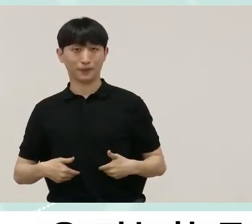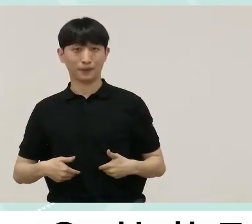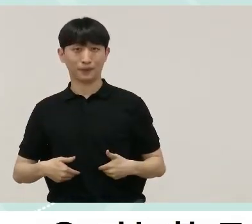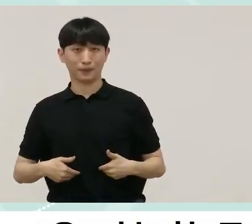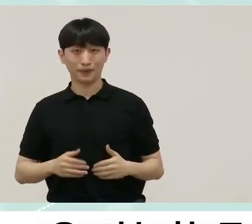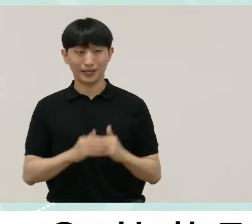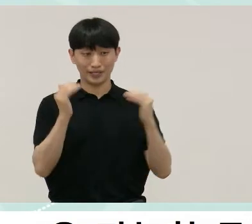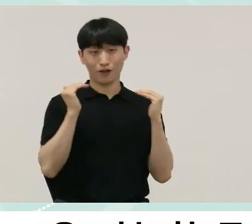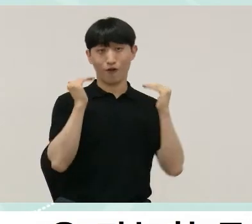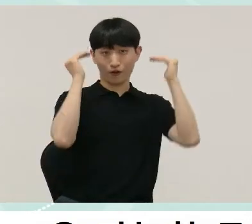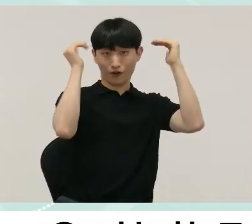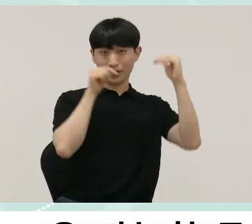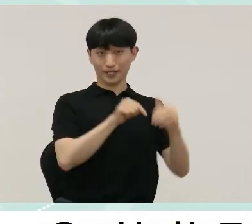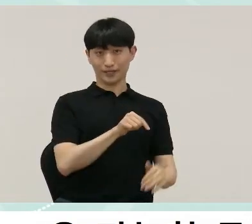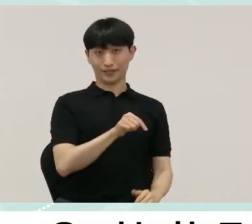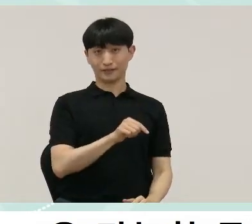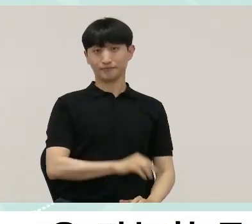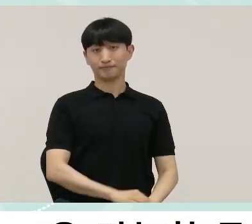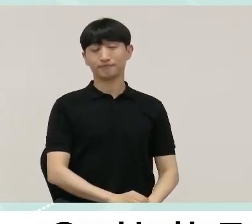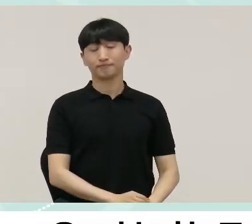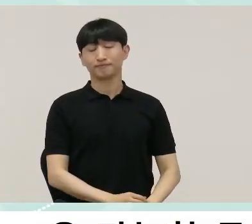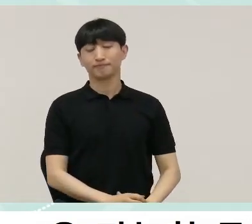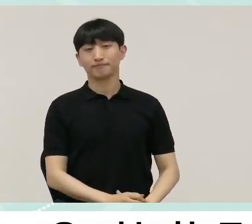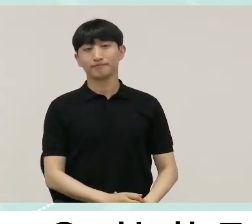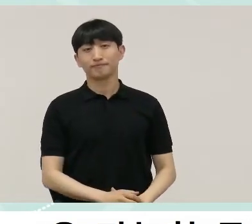성인의 경우를 한번 볼까요?